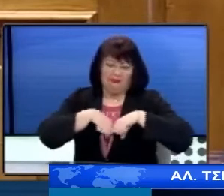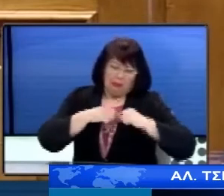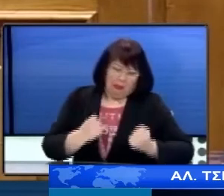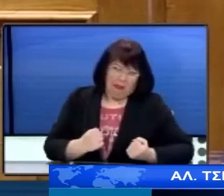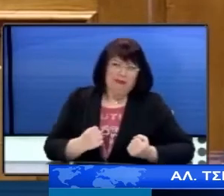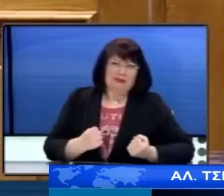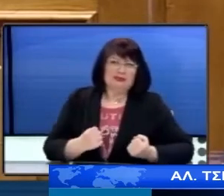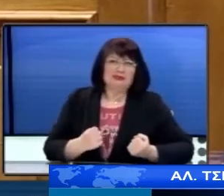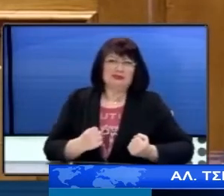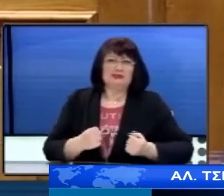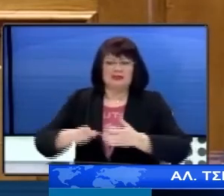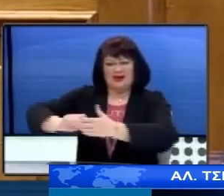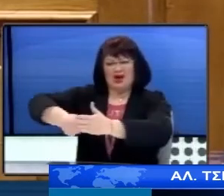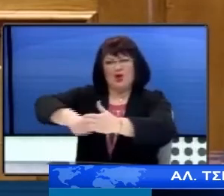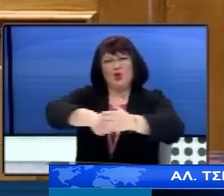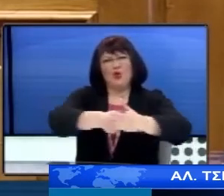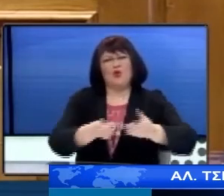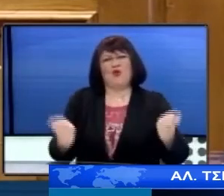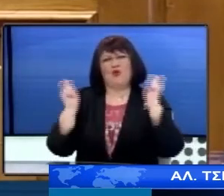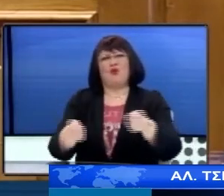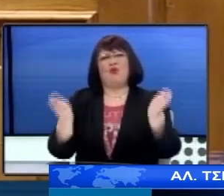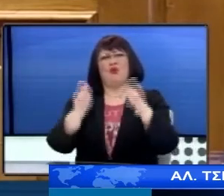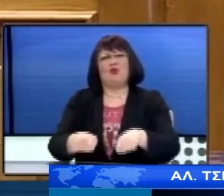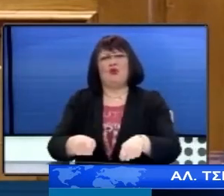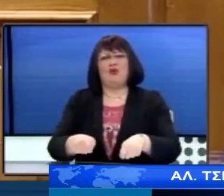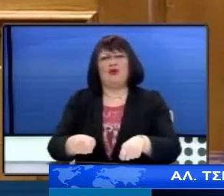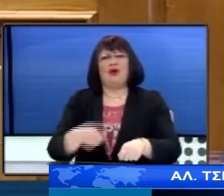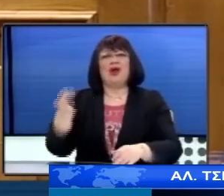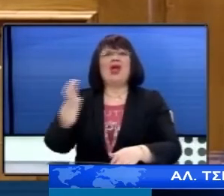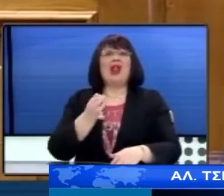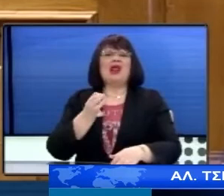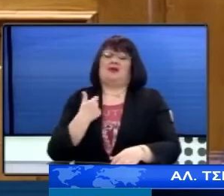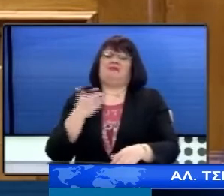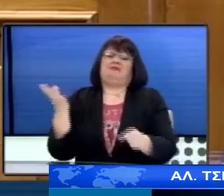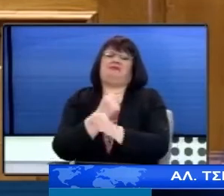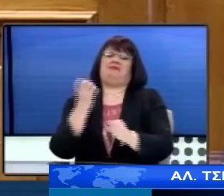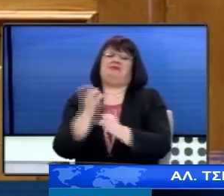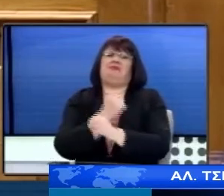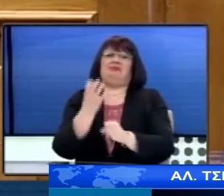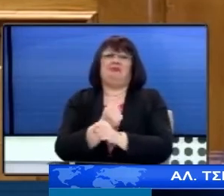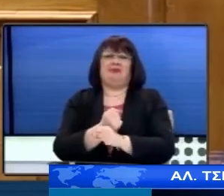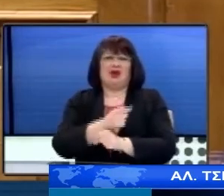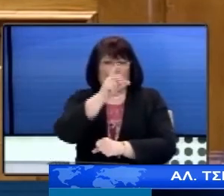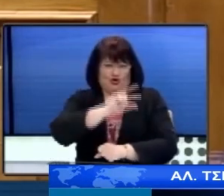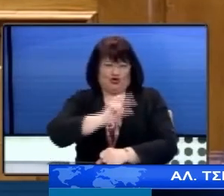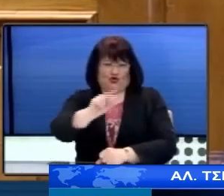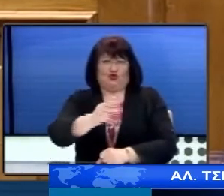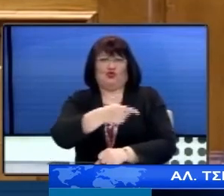βουλιάξει. Τα λουκέτα είχαν γεμίσει τις μικρομεσαίες επιχειρήσεις. Success story μας έλεγε. Και εσείς εδώ ένα success